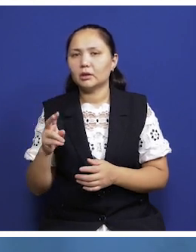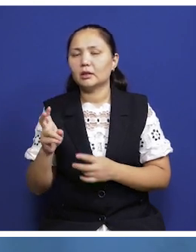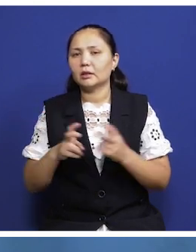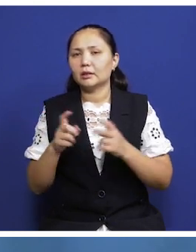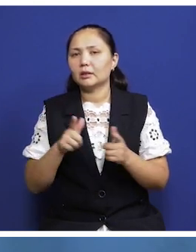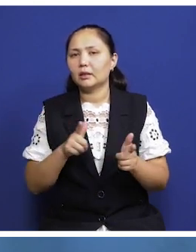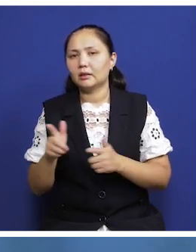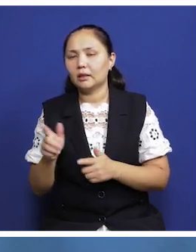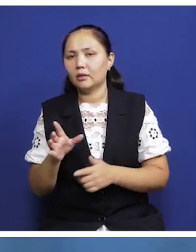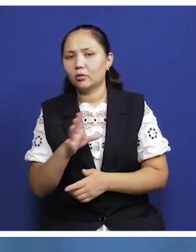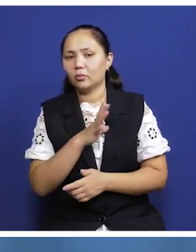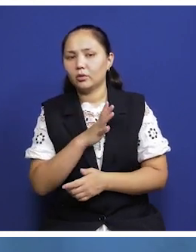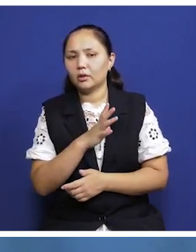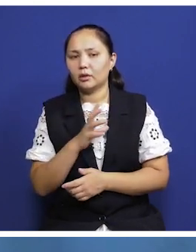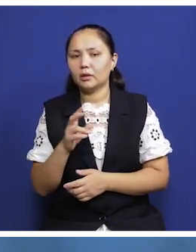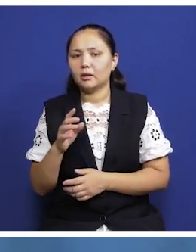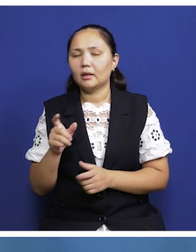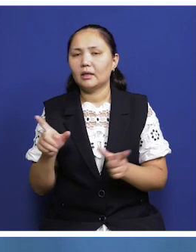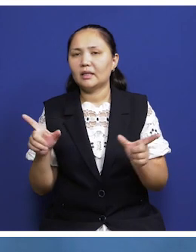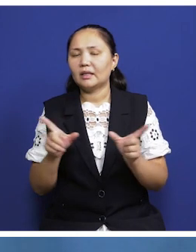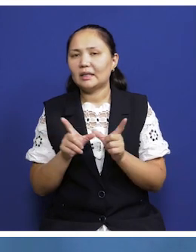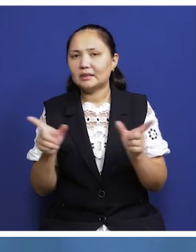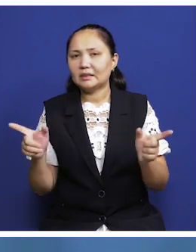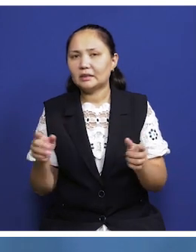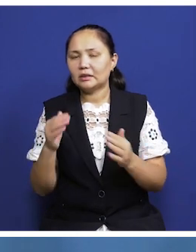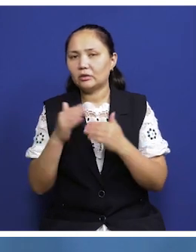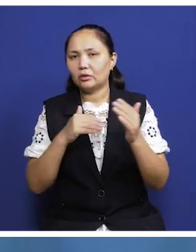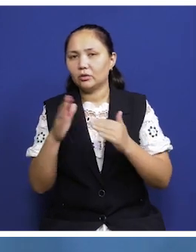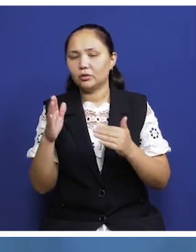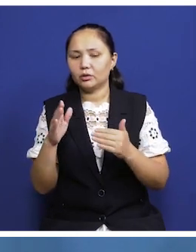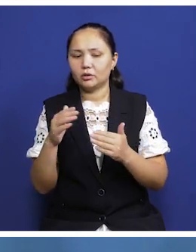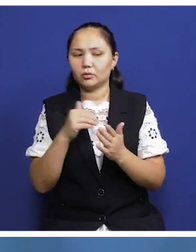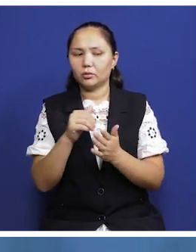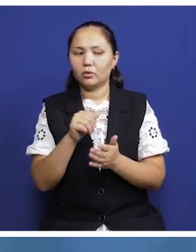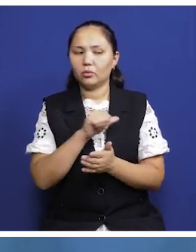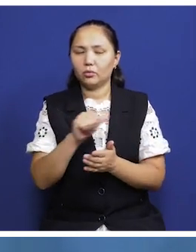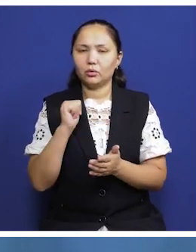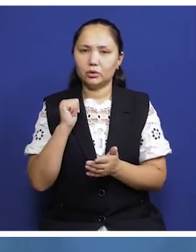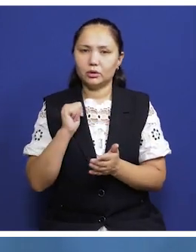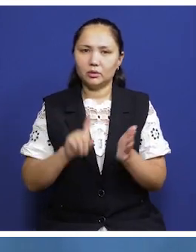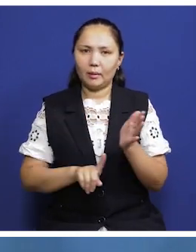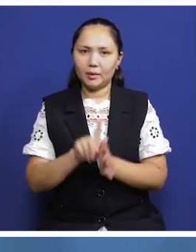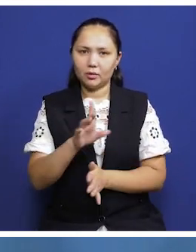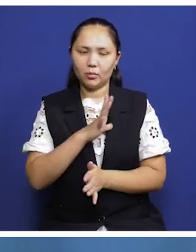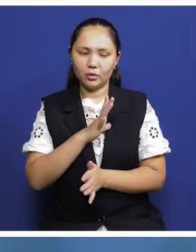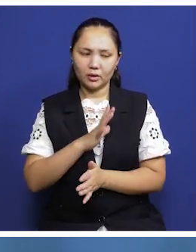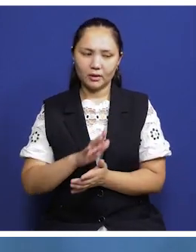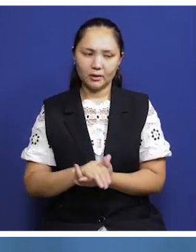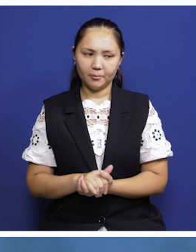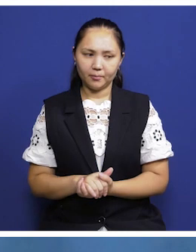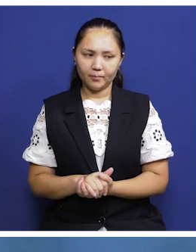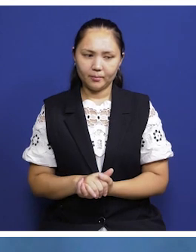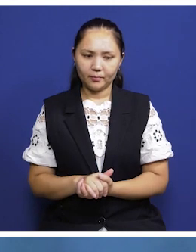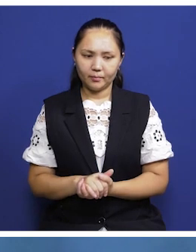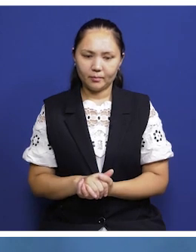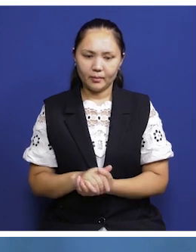компаниясы 50 адамға арналған қонақ үй жобасы бойынша құрылыс жұмыстарын аяқтап, өз жұмысын бастады.